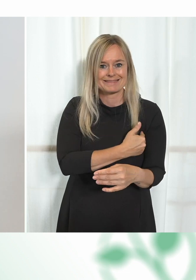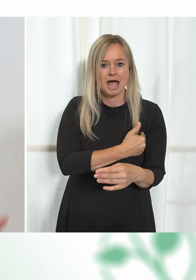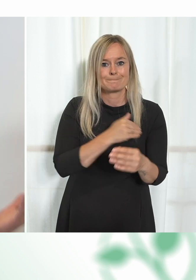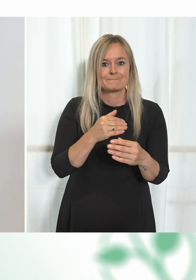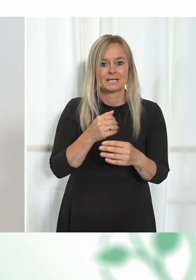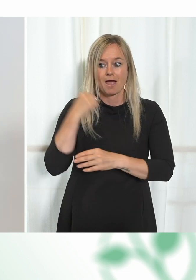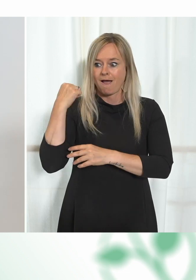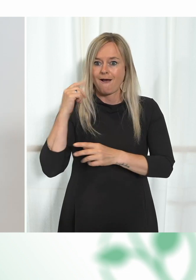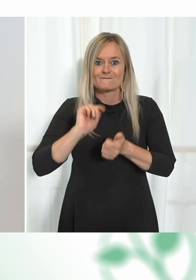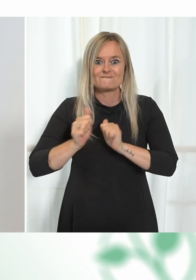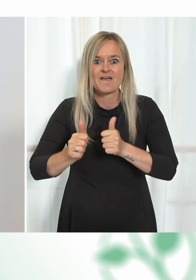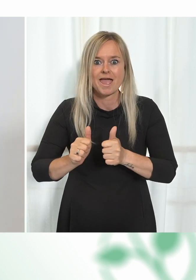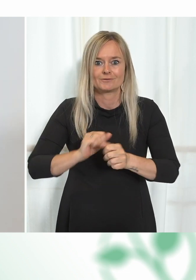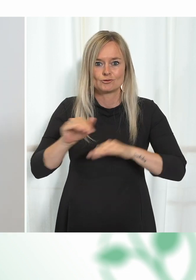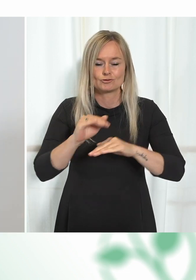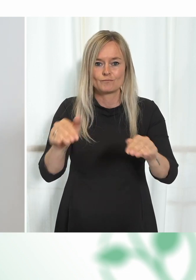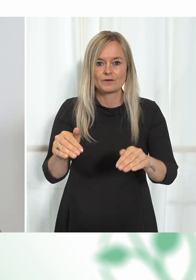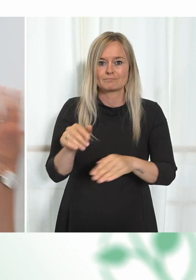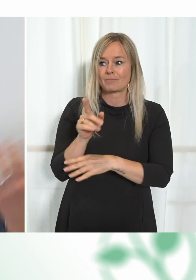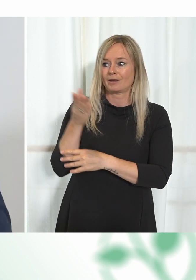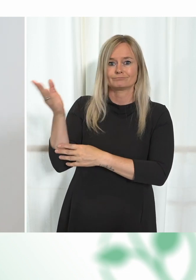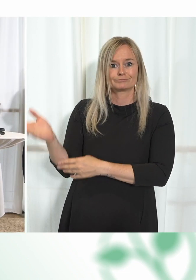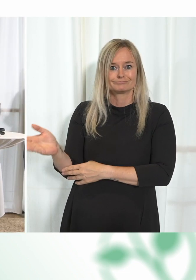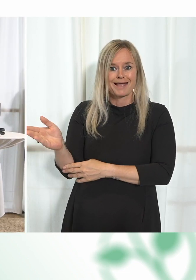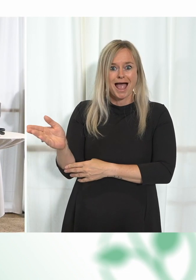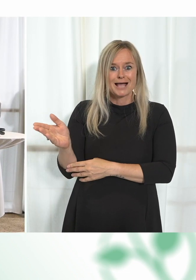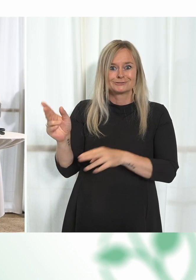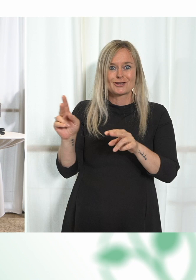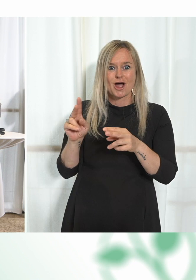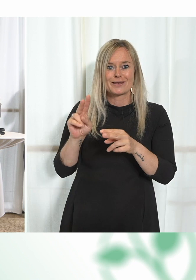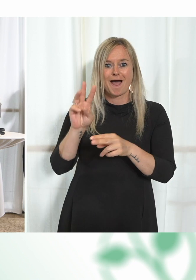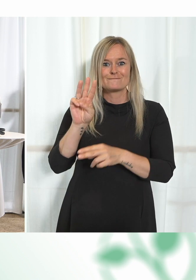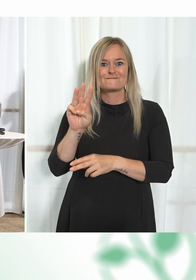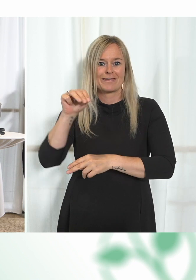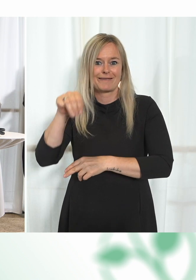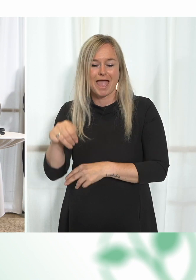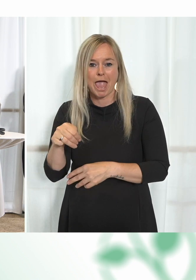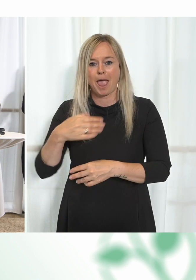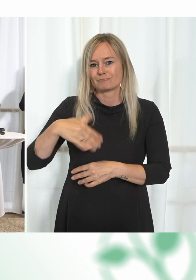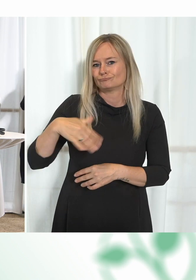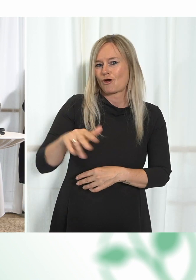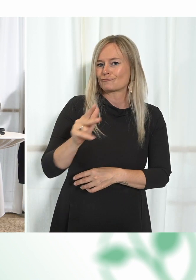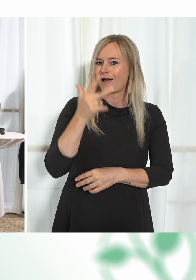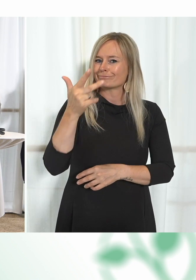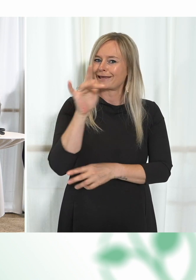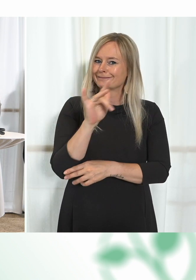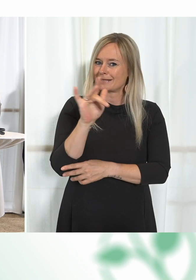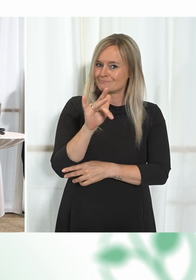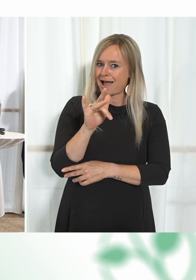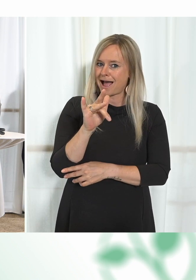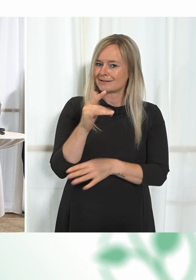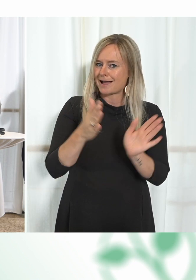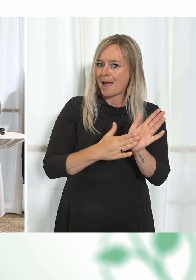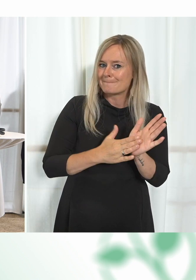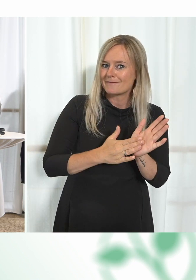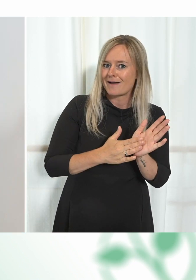und machen locker einen dritten Platz so nebenbei. Das geht über mein Vorstellungsvermögen hinaus. Aber sie beweisen, es ist trotzdem